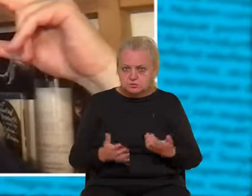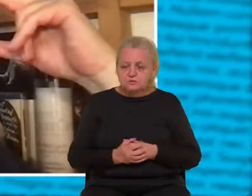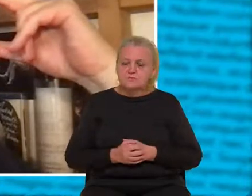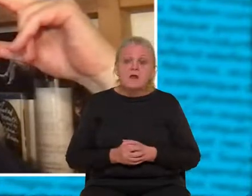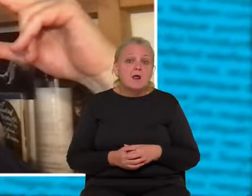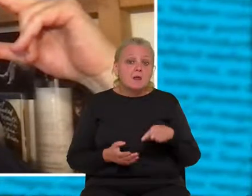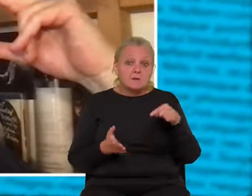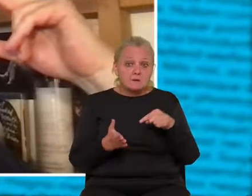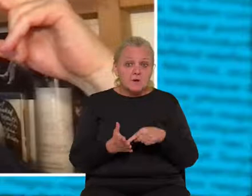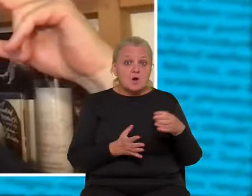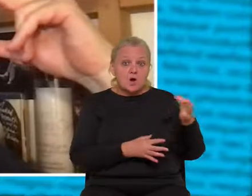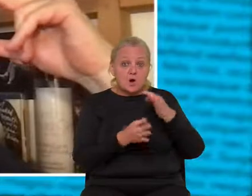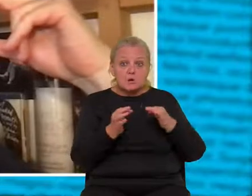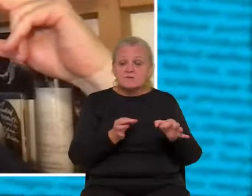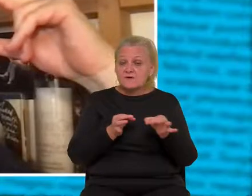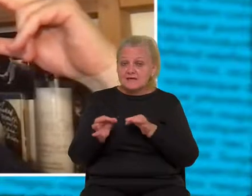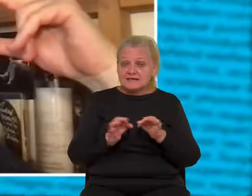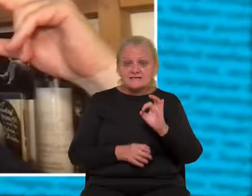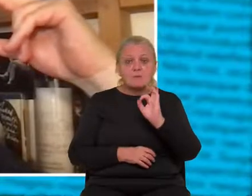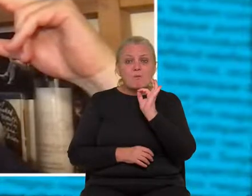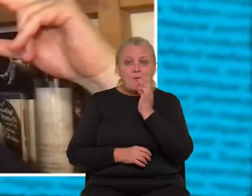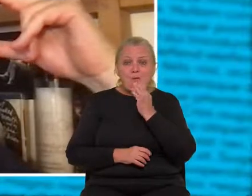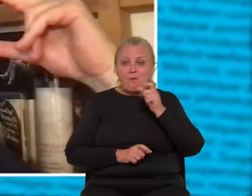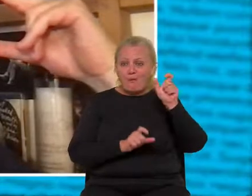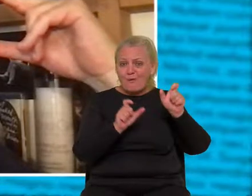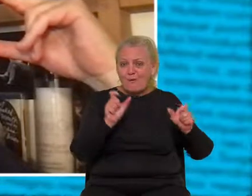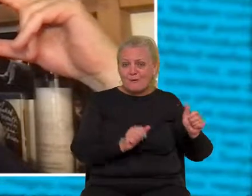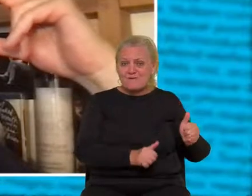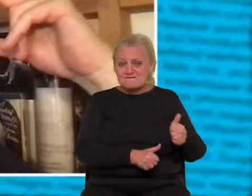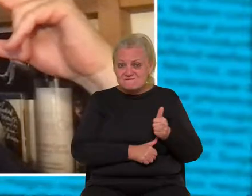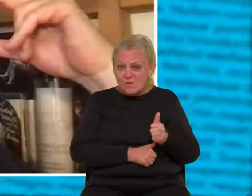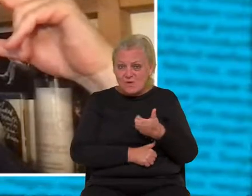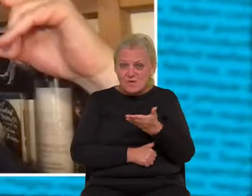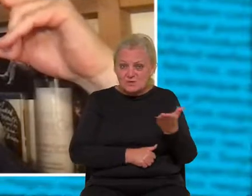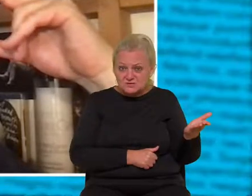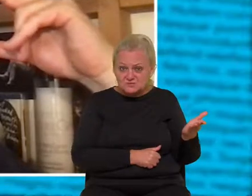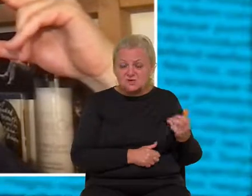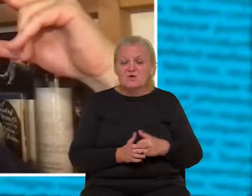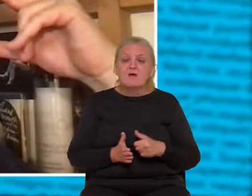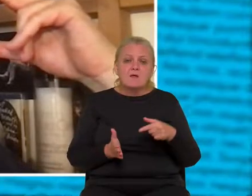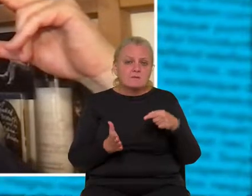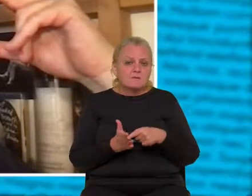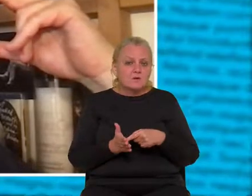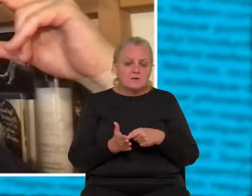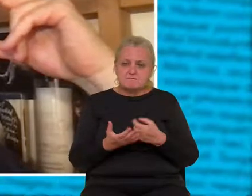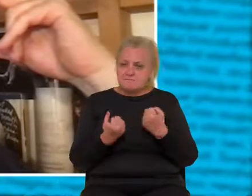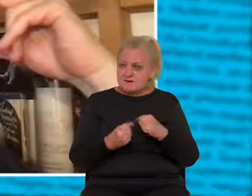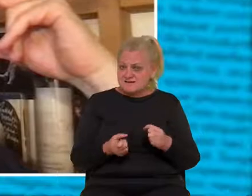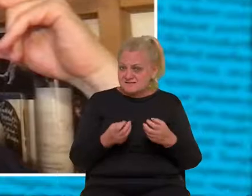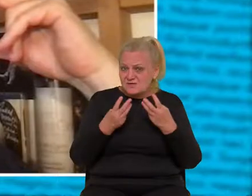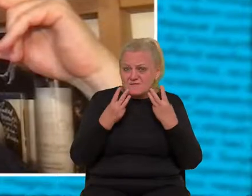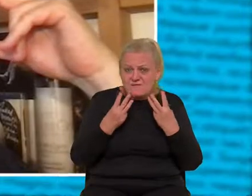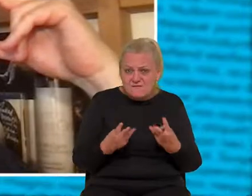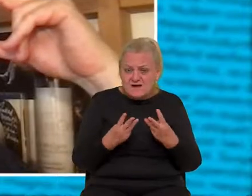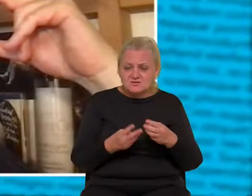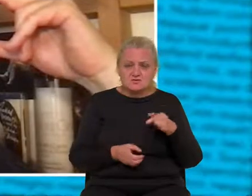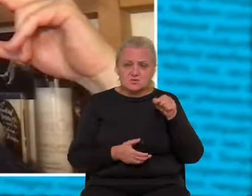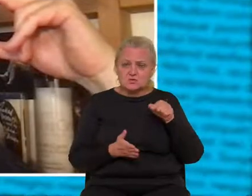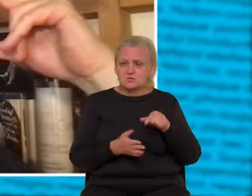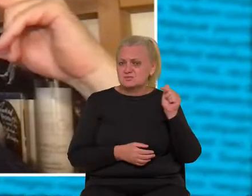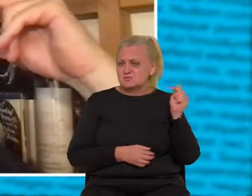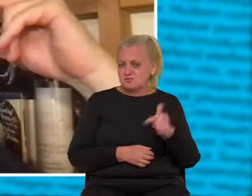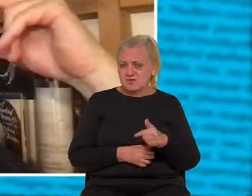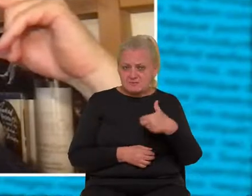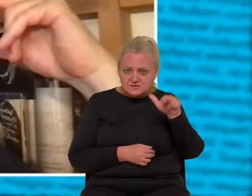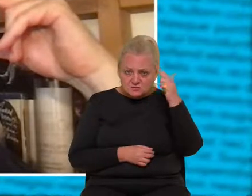Więc mówił pan o historii tych młodych żołnierzy. To jest coś szalenie ważne, to musimy zrozumieć.